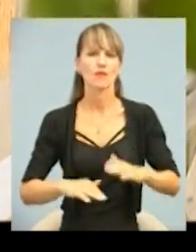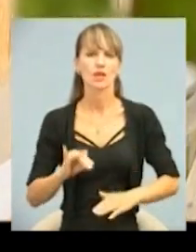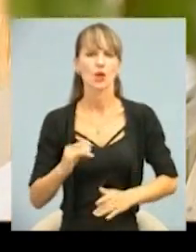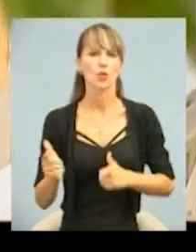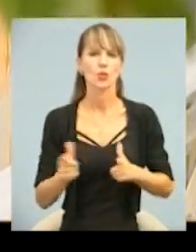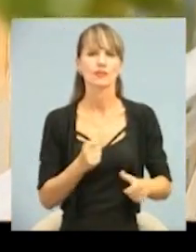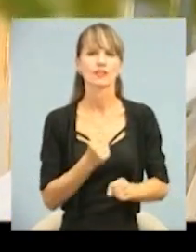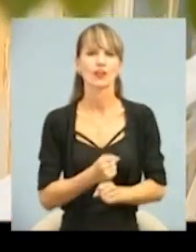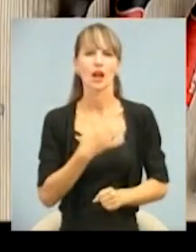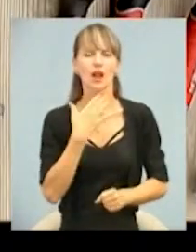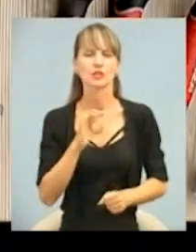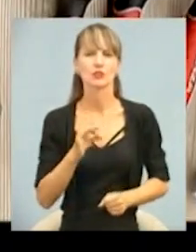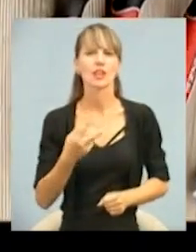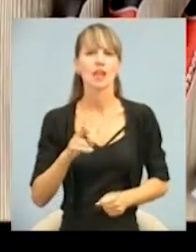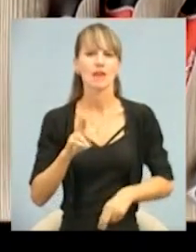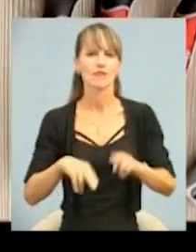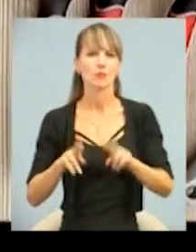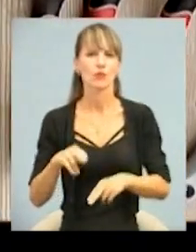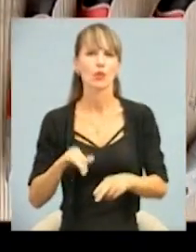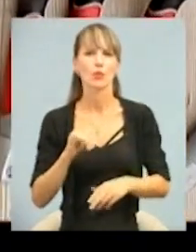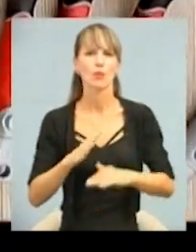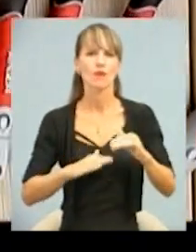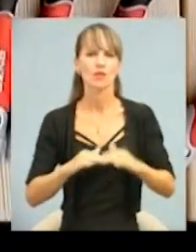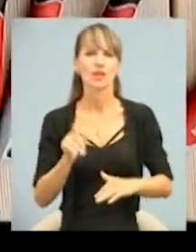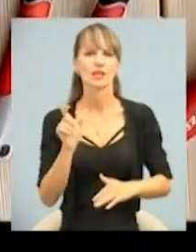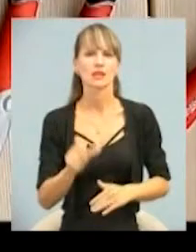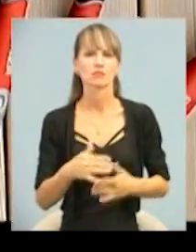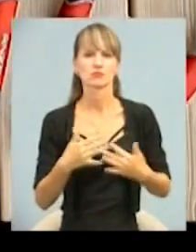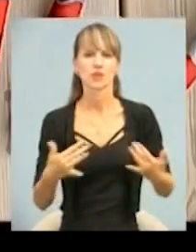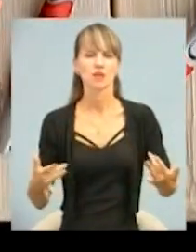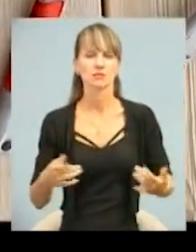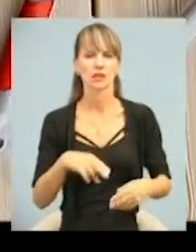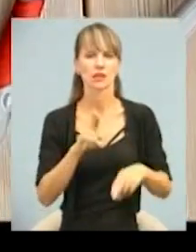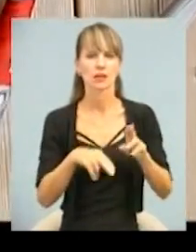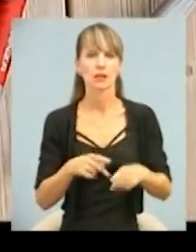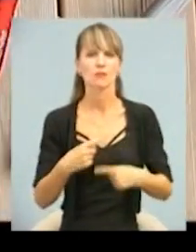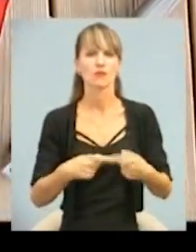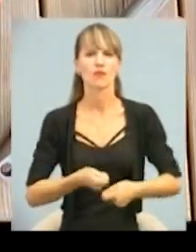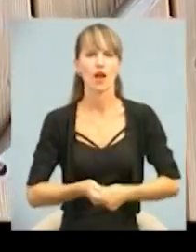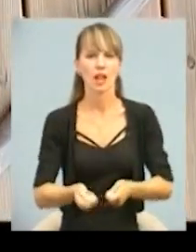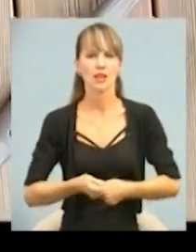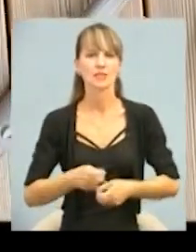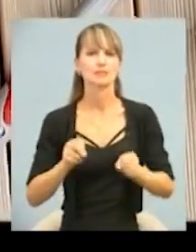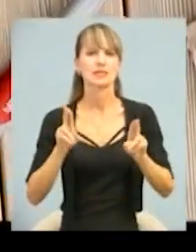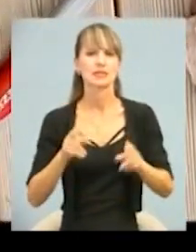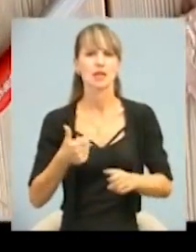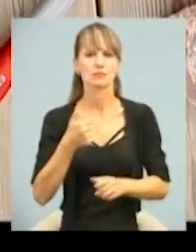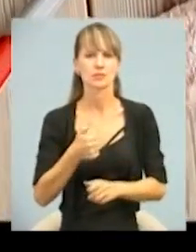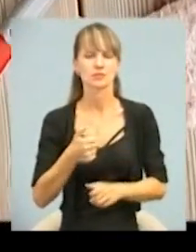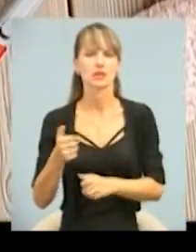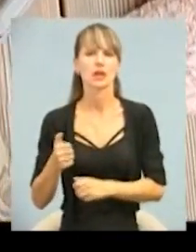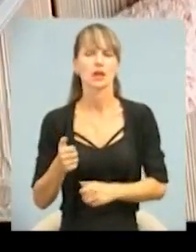та готовий створювати красу. Для фарбування у професіоналів є цілий арсенал інструментів – пензлики, валики, спеціальні